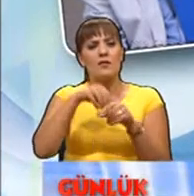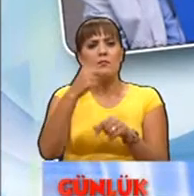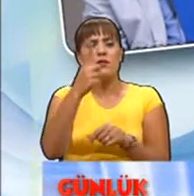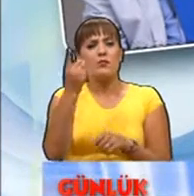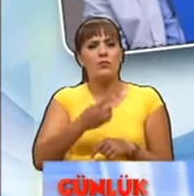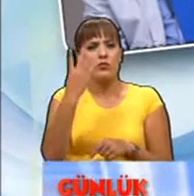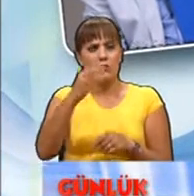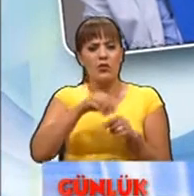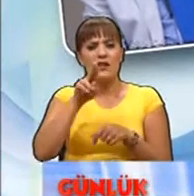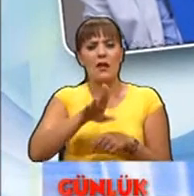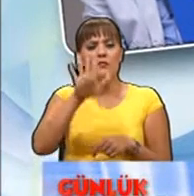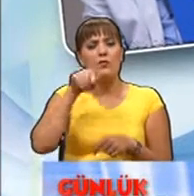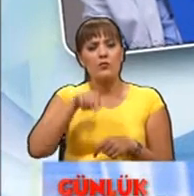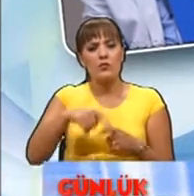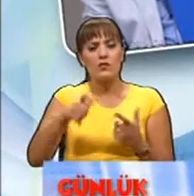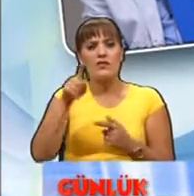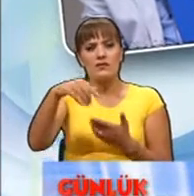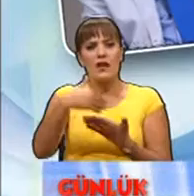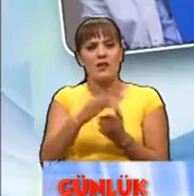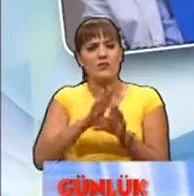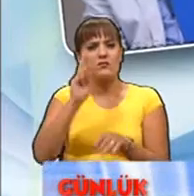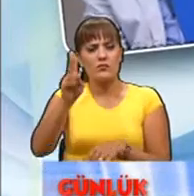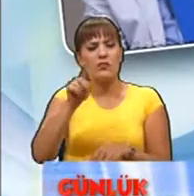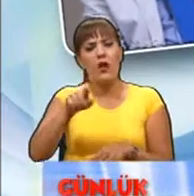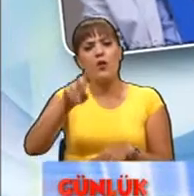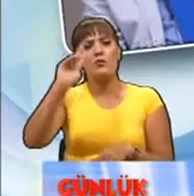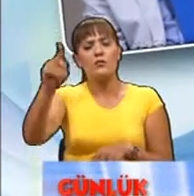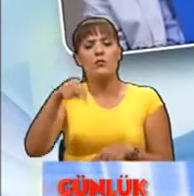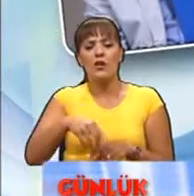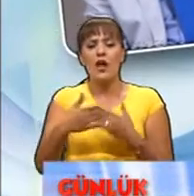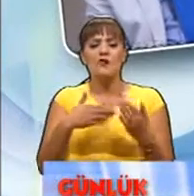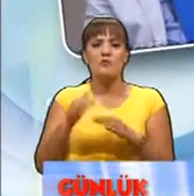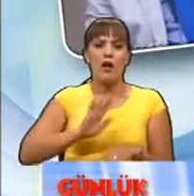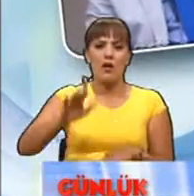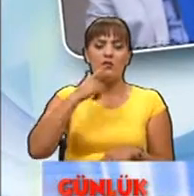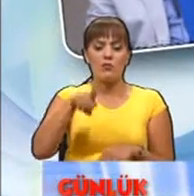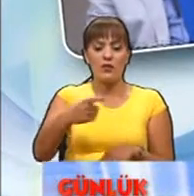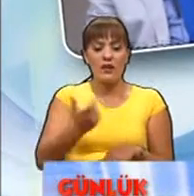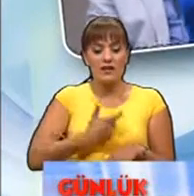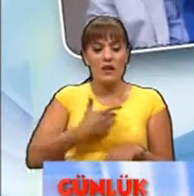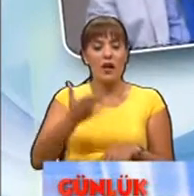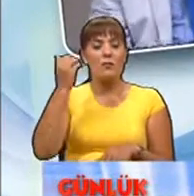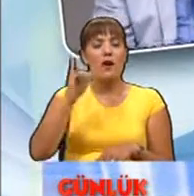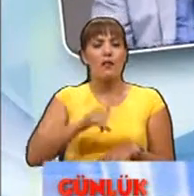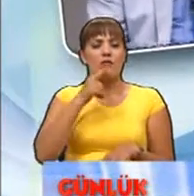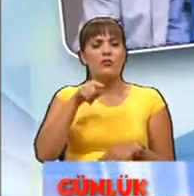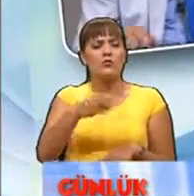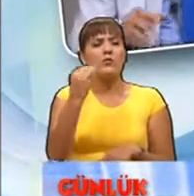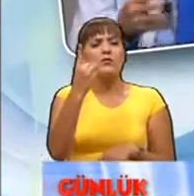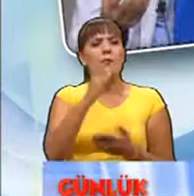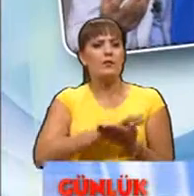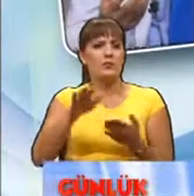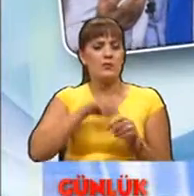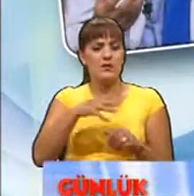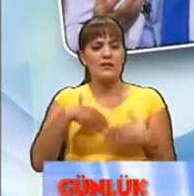var. 75. Burada sizin hisseniz 75. O senin olsun. Buna karışma diyor. Buna yasal alım hakkı diyoruz. Bu çok güzel bir